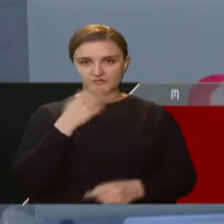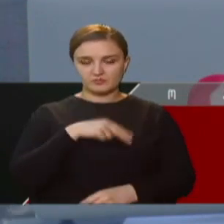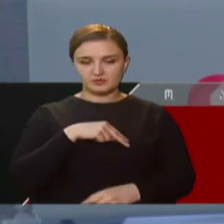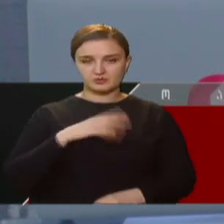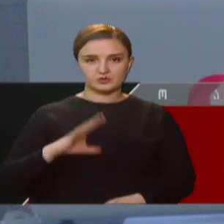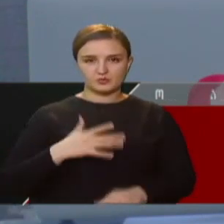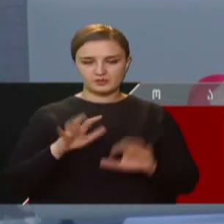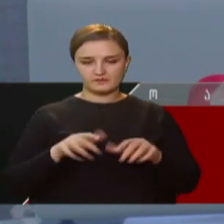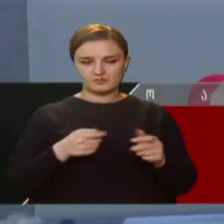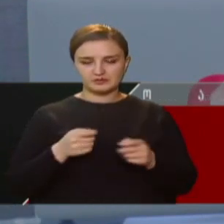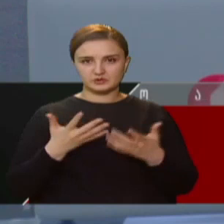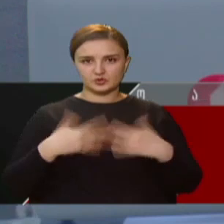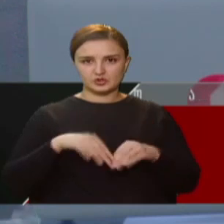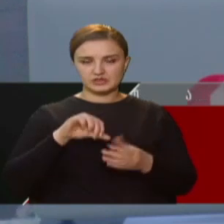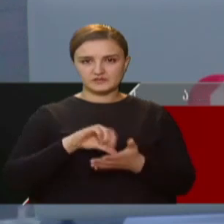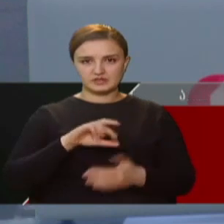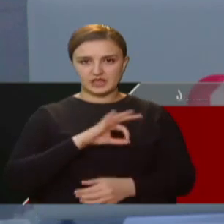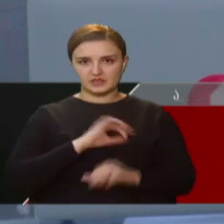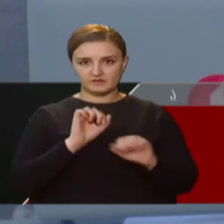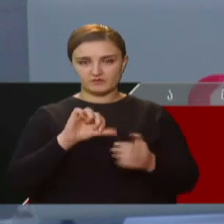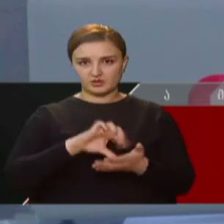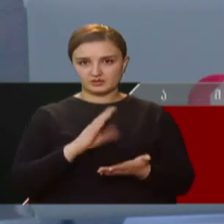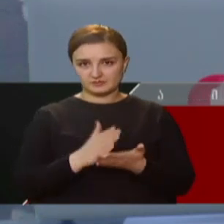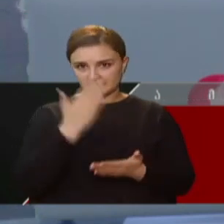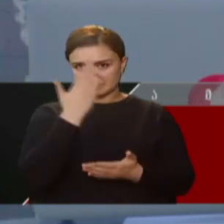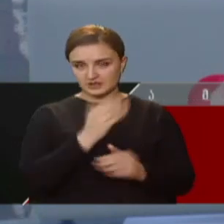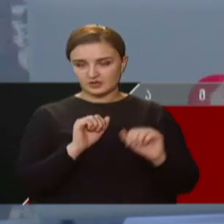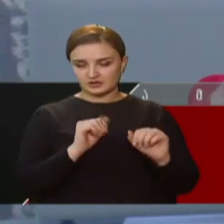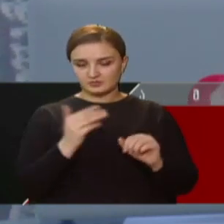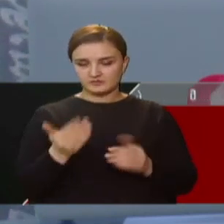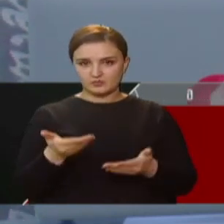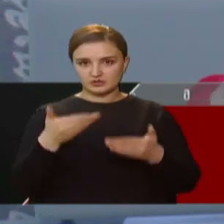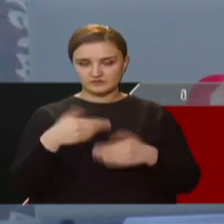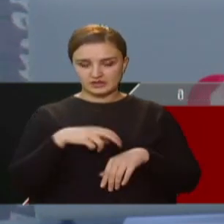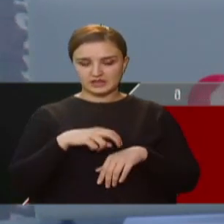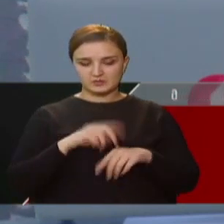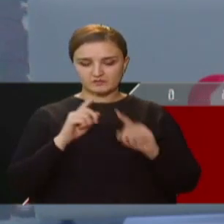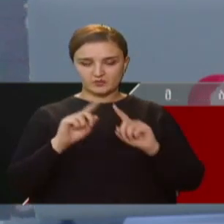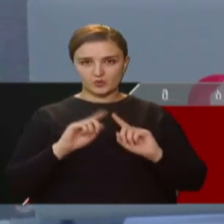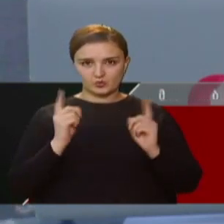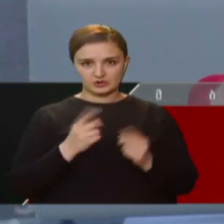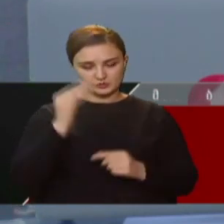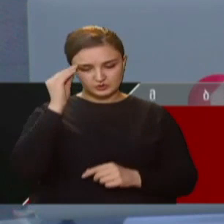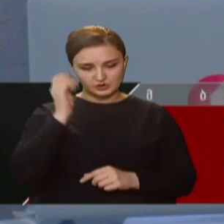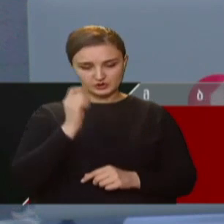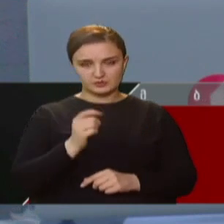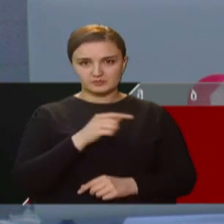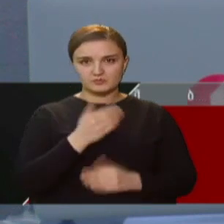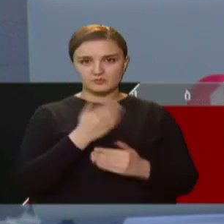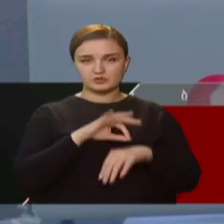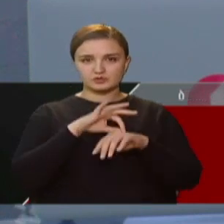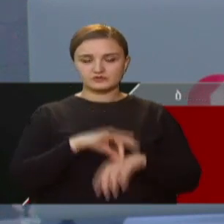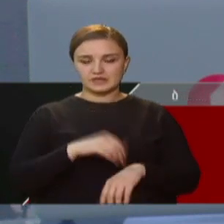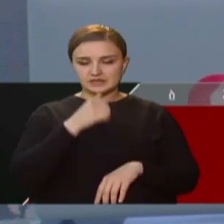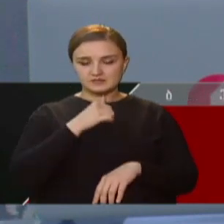copili președintele Sojachis sau rabida advocatei im copebiar nume bici Săcăl xodam solis mer măutzaulie. Kim ta consiliu mișe pase bebze. Da empatis mer chat